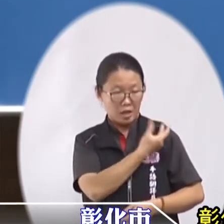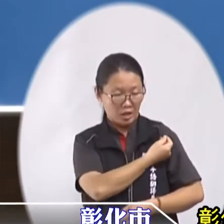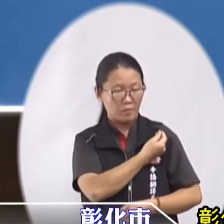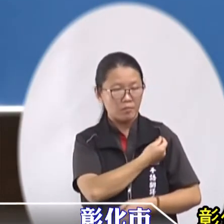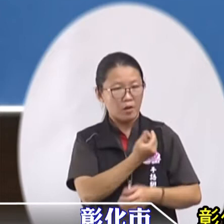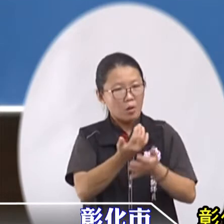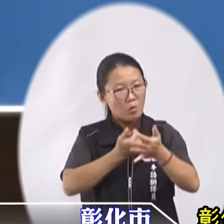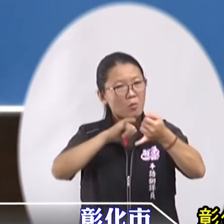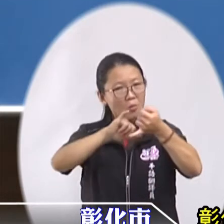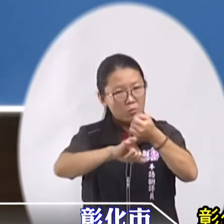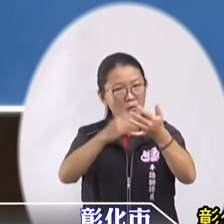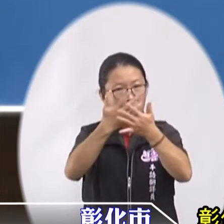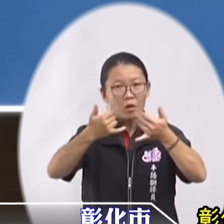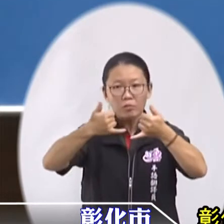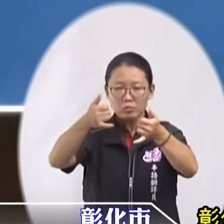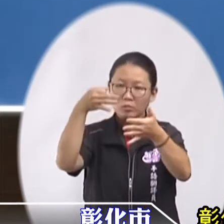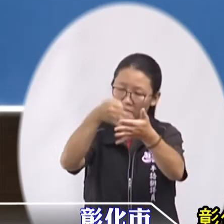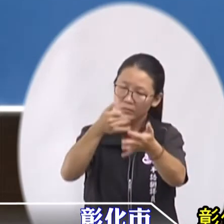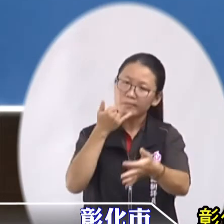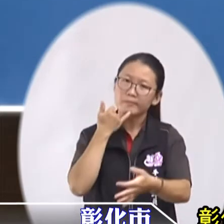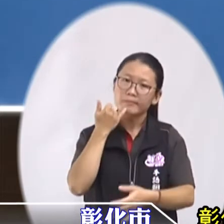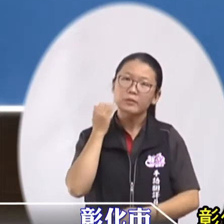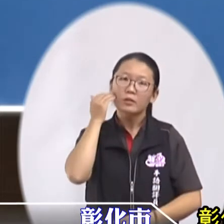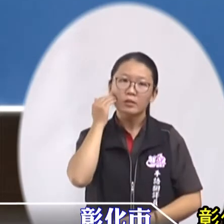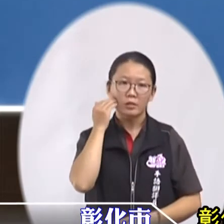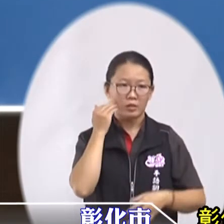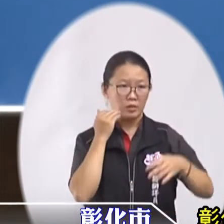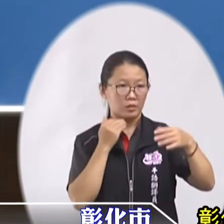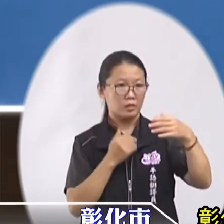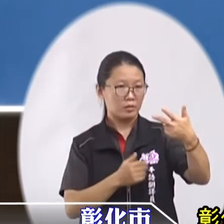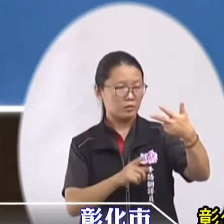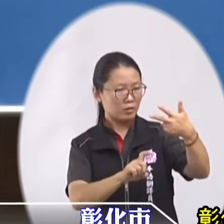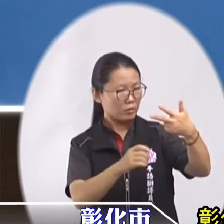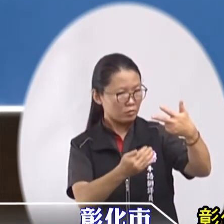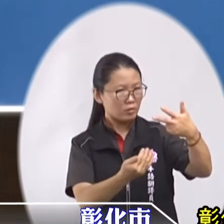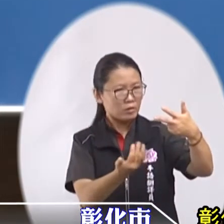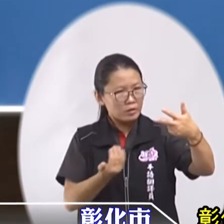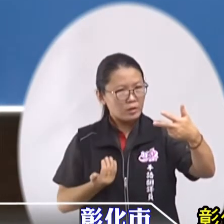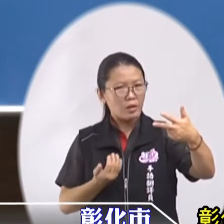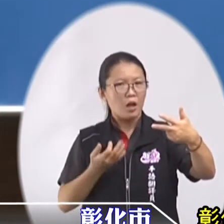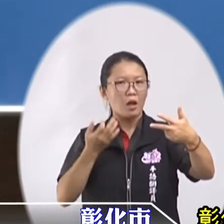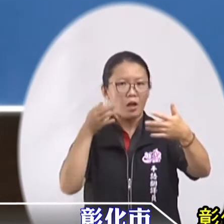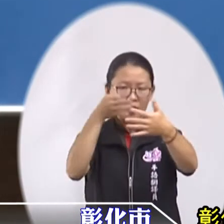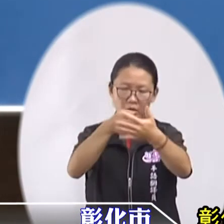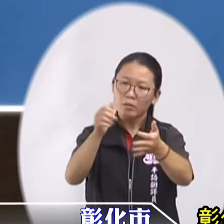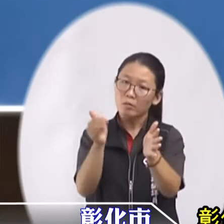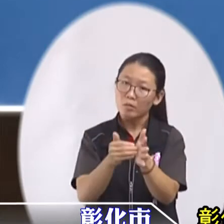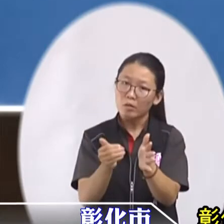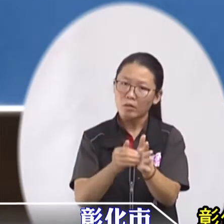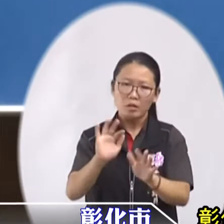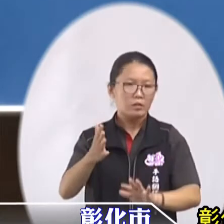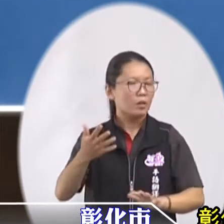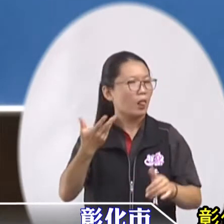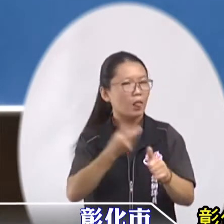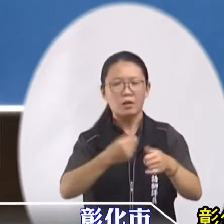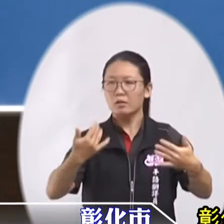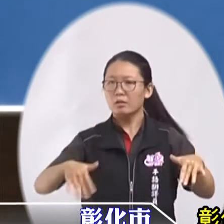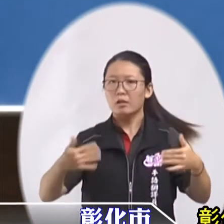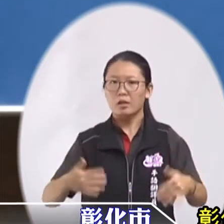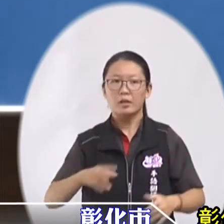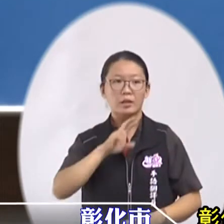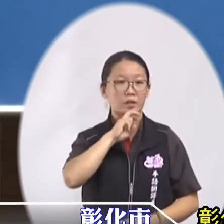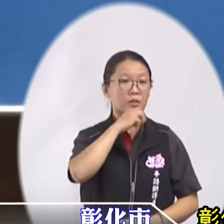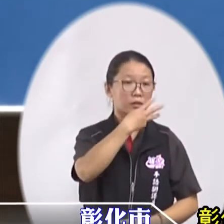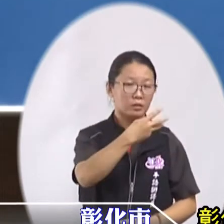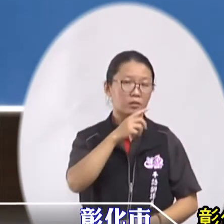伫7月19号以前就有 Go AZ， 但是你还未注到的23岁到28岁的这个民众，